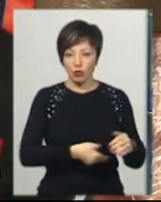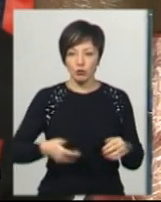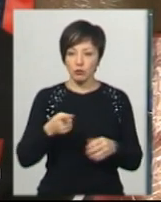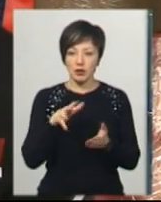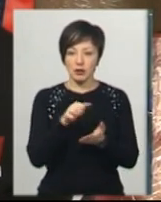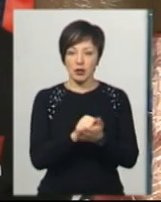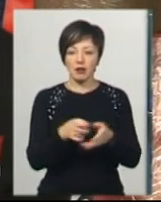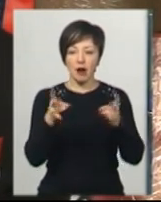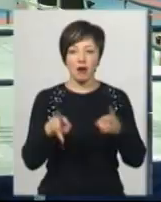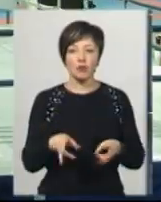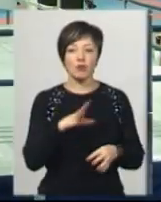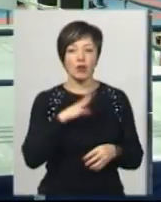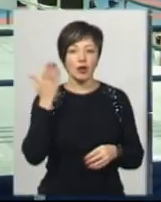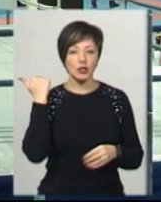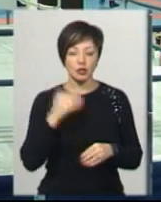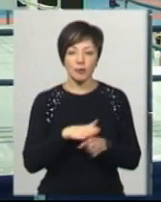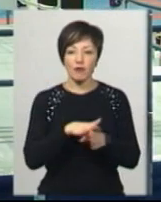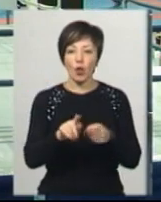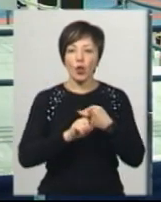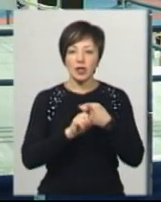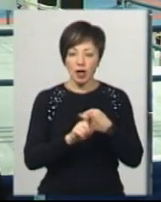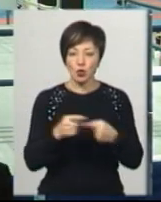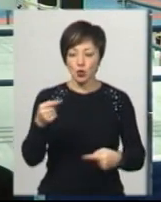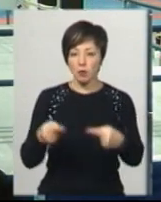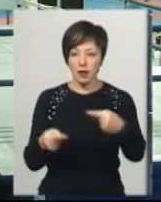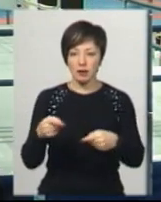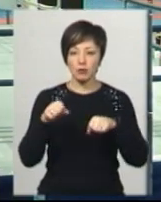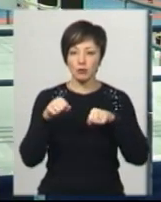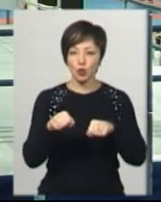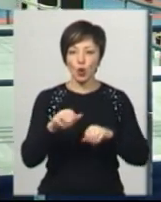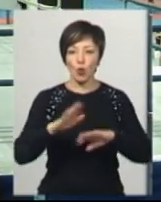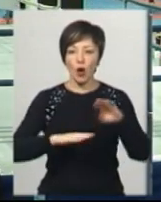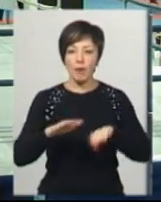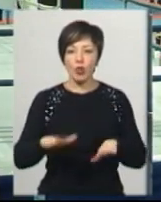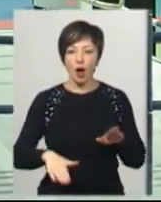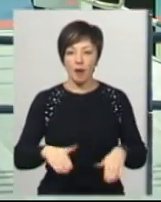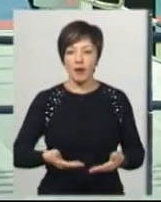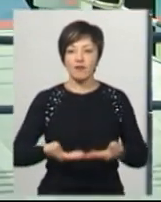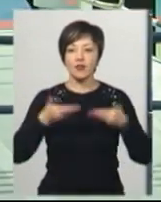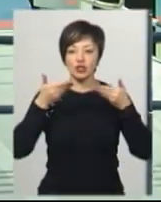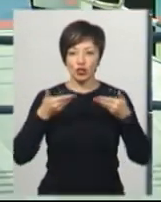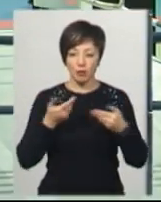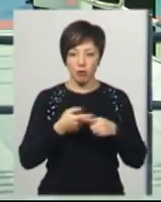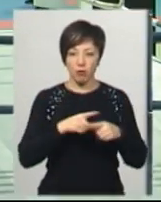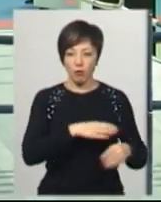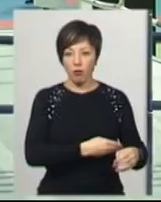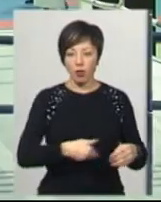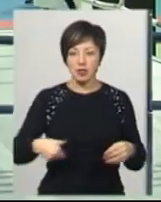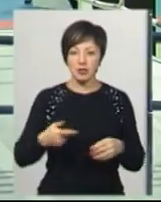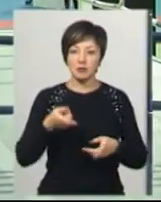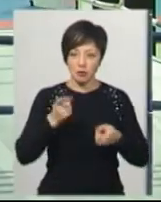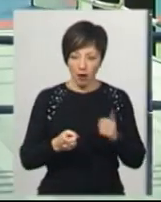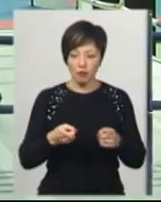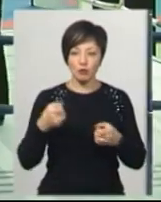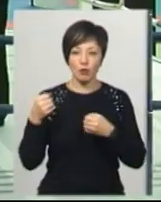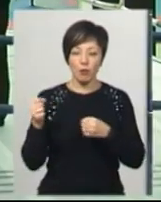задіяти ту травму, яка була раніше. У «Фулл-контакті» суперники в рингу б'ють один одного руками і ногами вище пояса. Ярослав розповідає, б'ють по-справжньому,